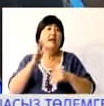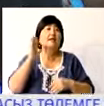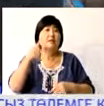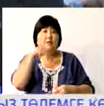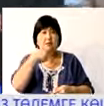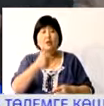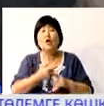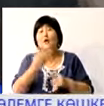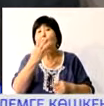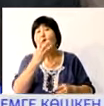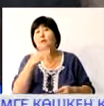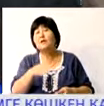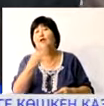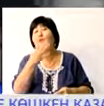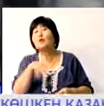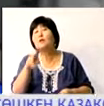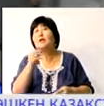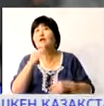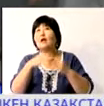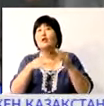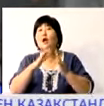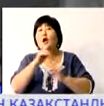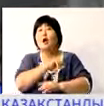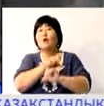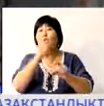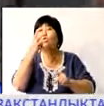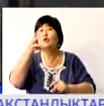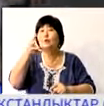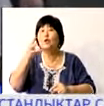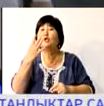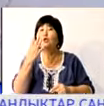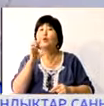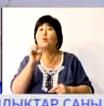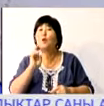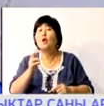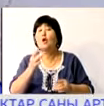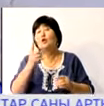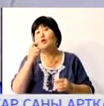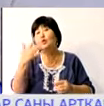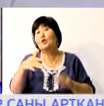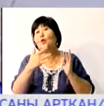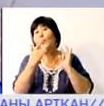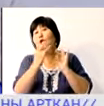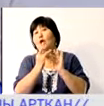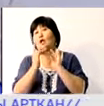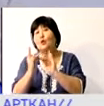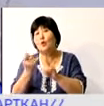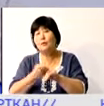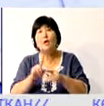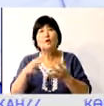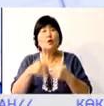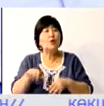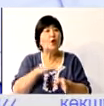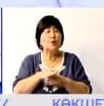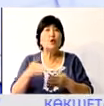4,4 миллиард теңгеге салынған аурухана ғимараты 3 қабаттан 4 блоктан тұрады. 150 төсекке лайықталған ауруханадағы құрылғылар